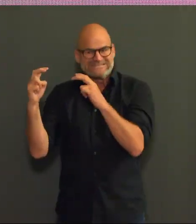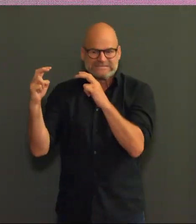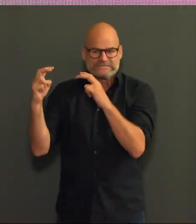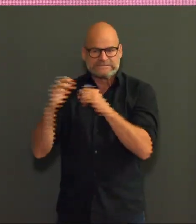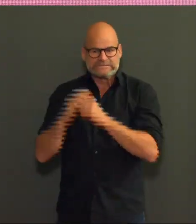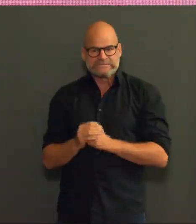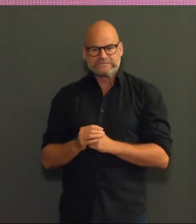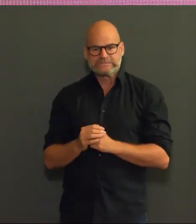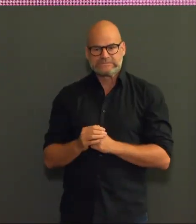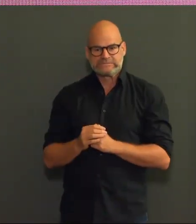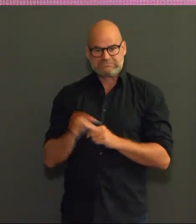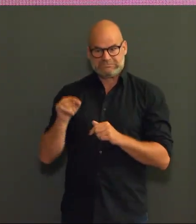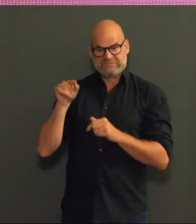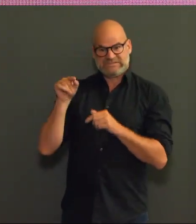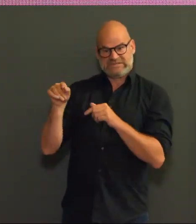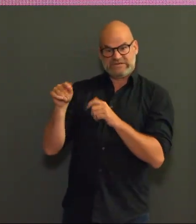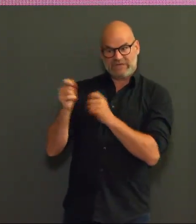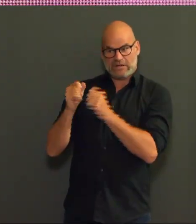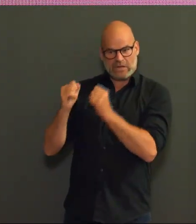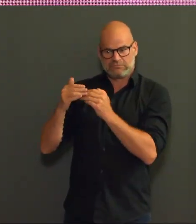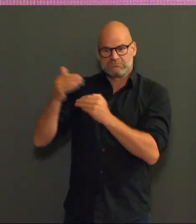worden in de komende weken.